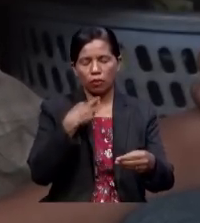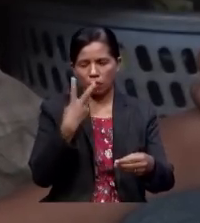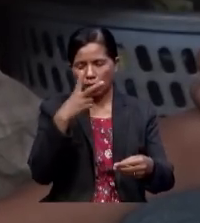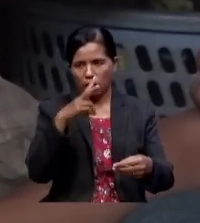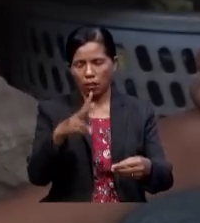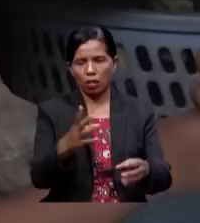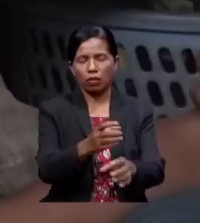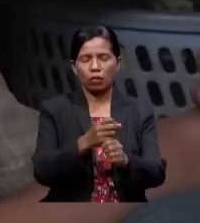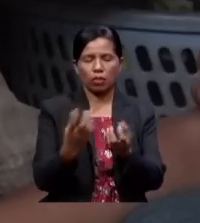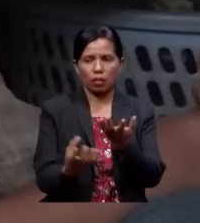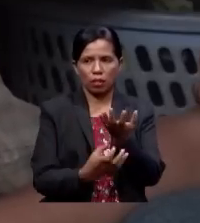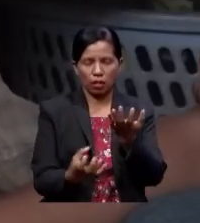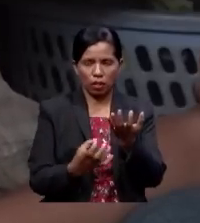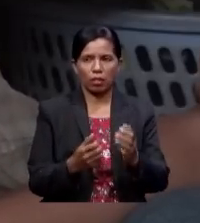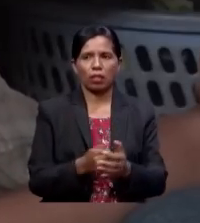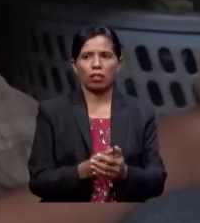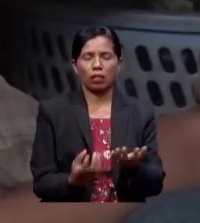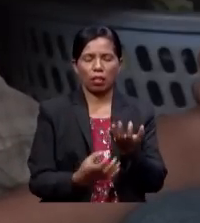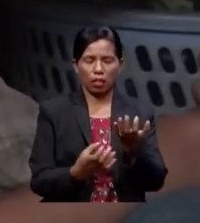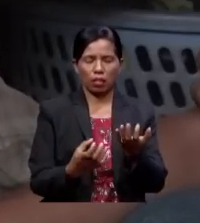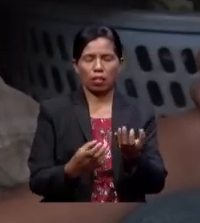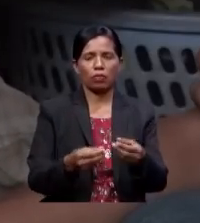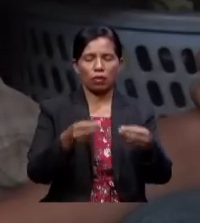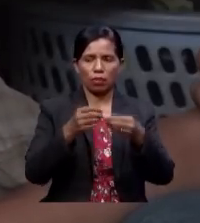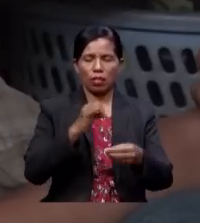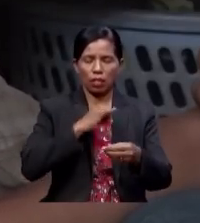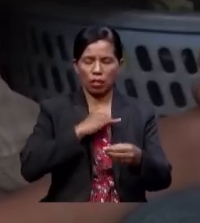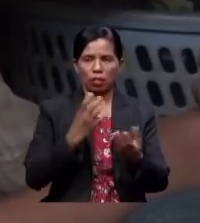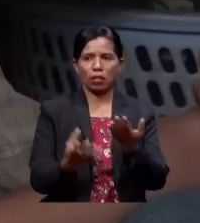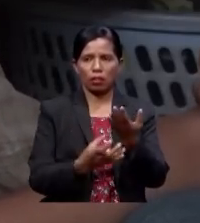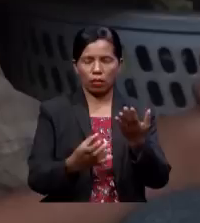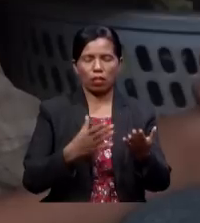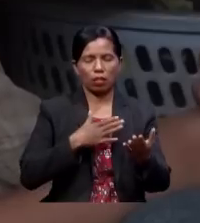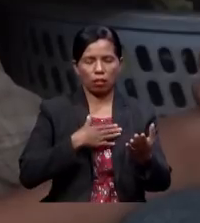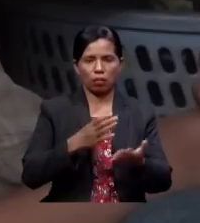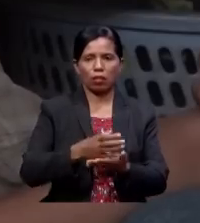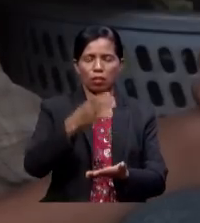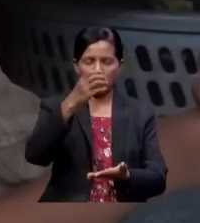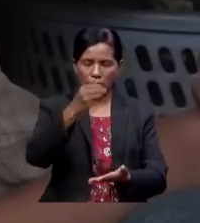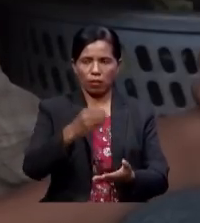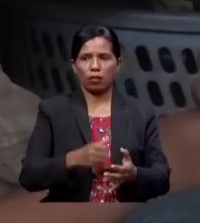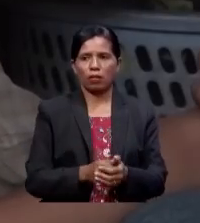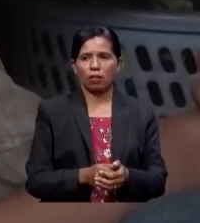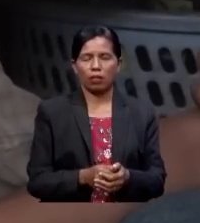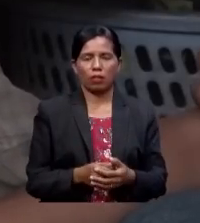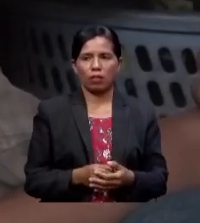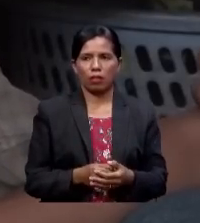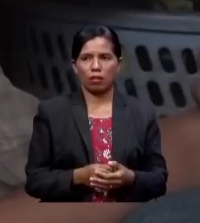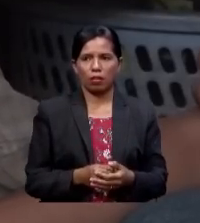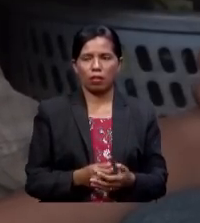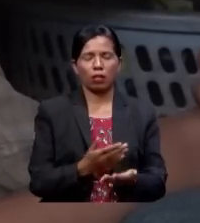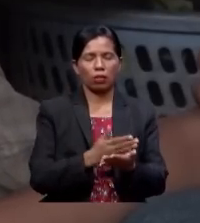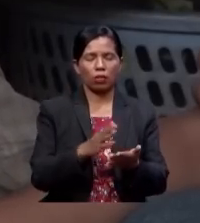Ni suka tata itu tahu kau rela, tahu dalam hau. Nono hani be, tahu dalam ni terus. Ada suruh be, saya suruh nono